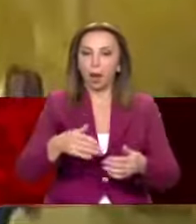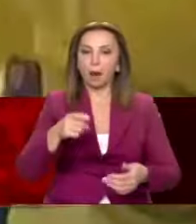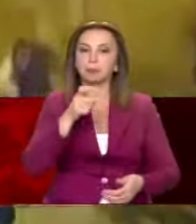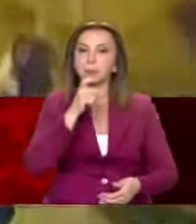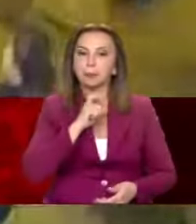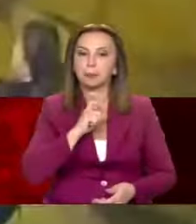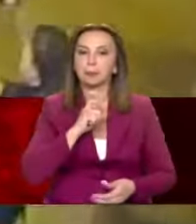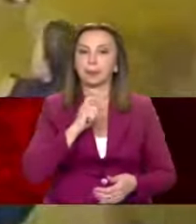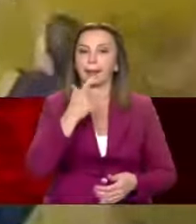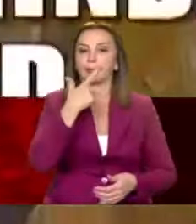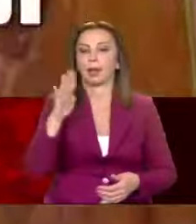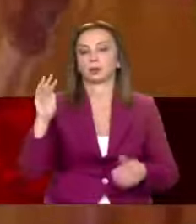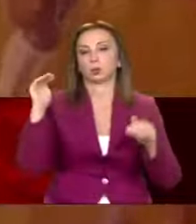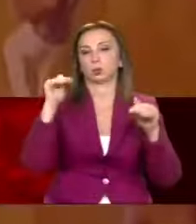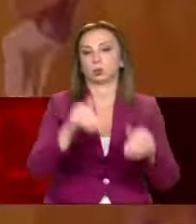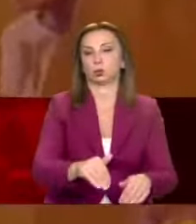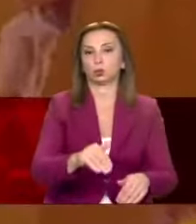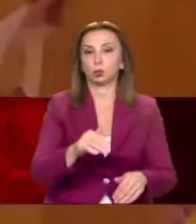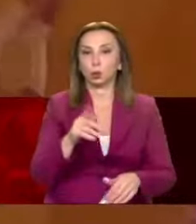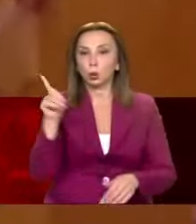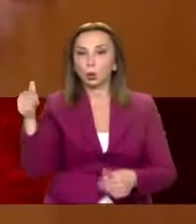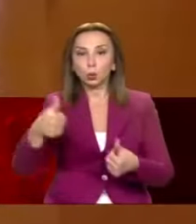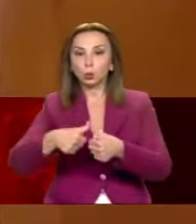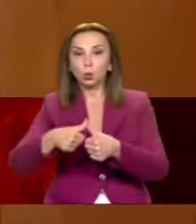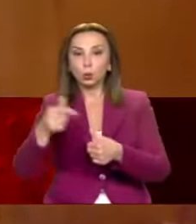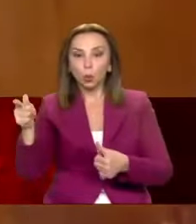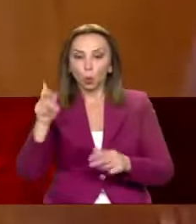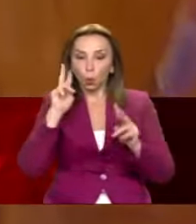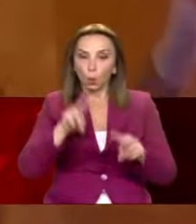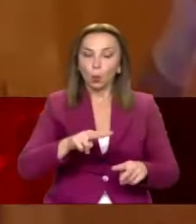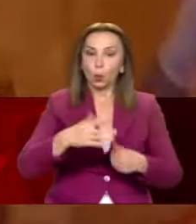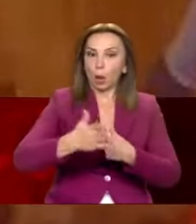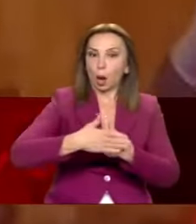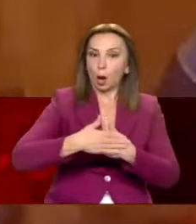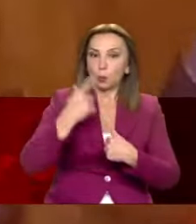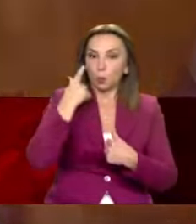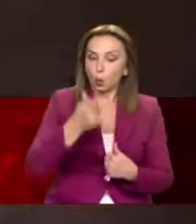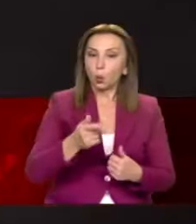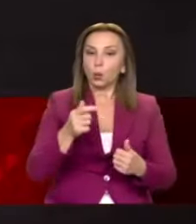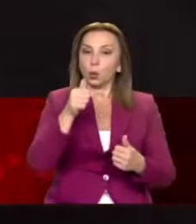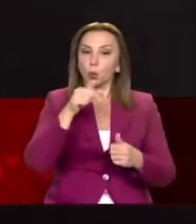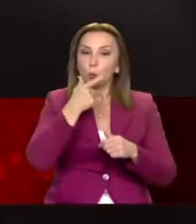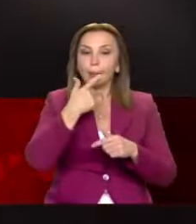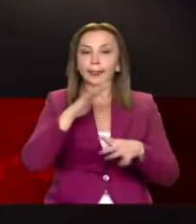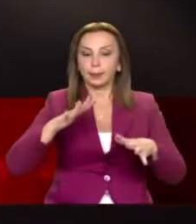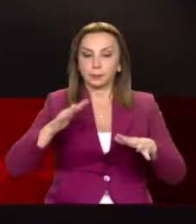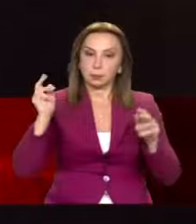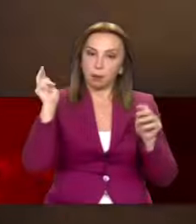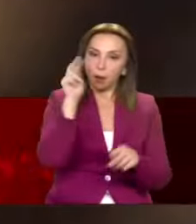ini Evet evet adam da atlıyor baba da arkalarından suya atladı korku dolu anlar yaşandı